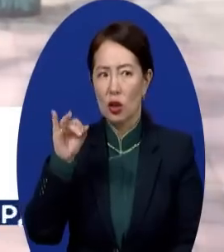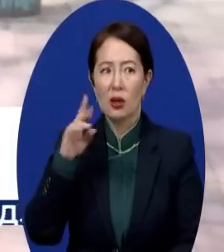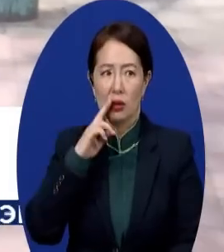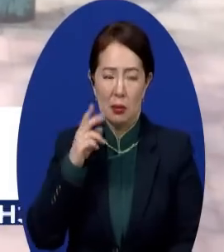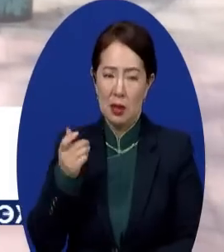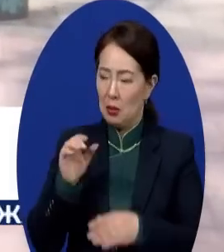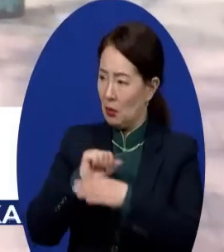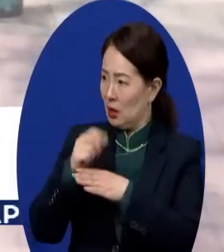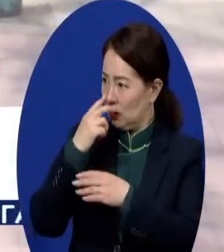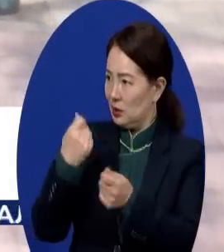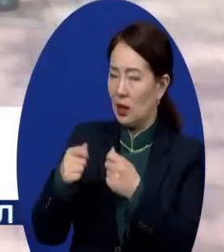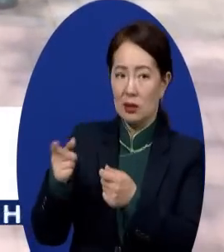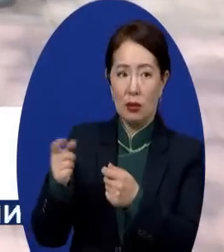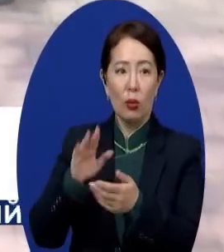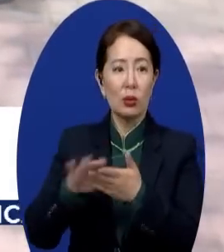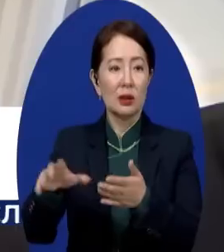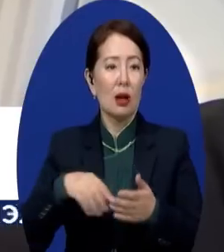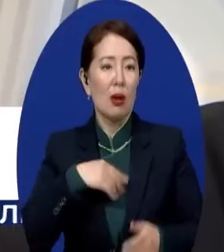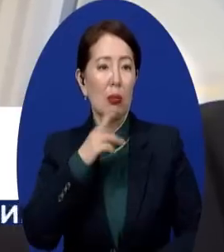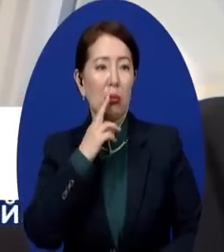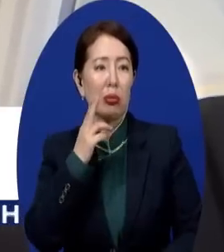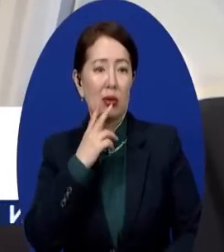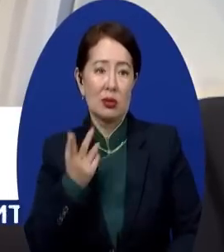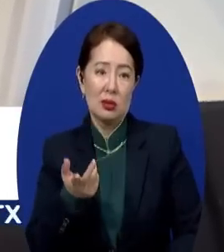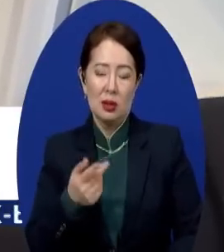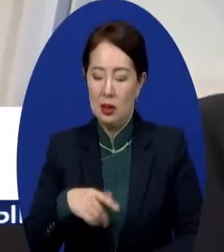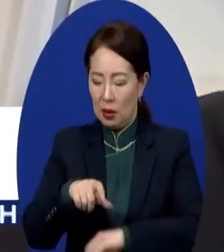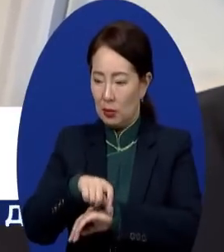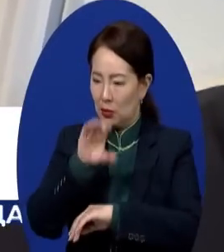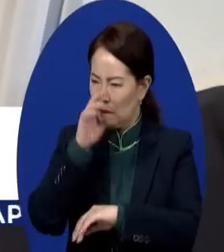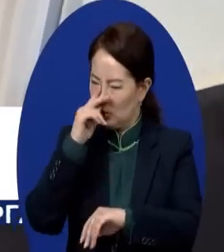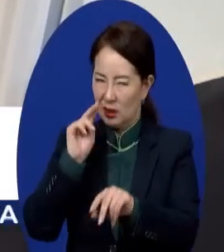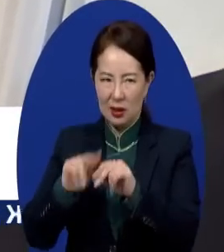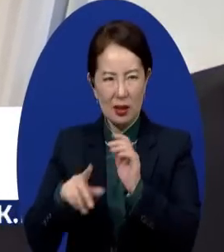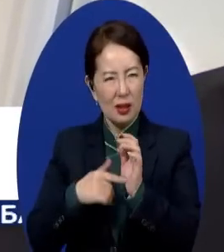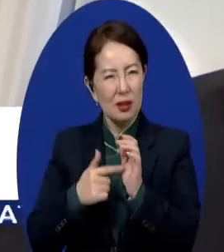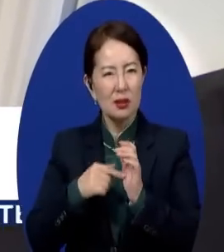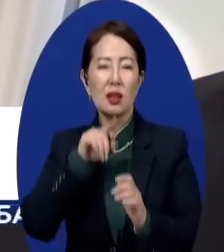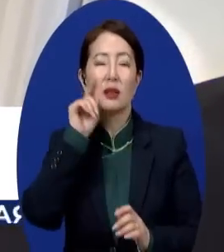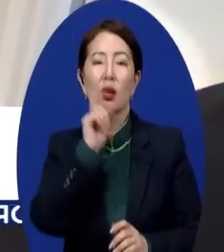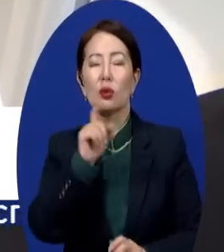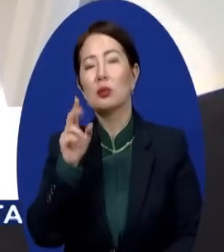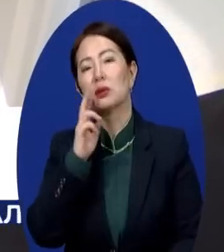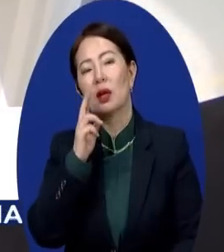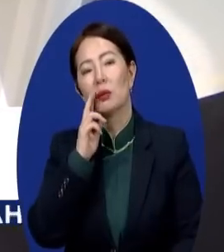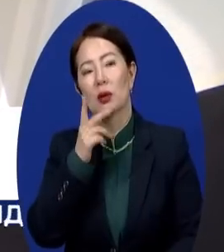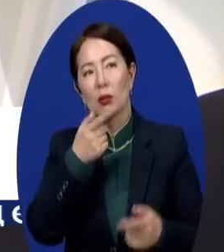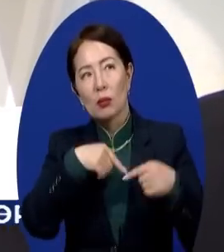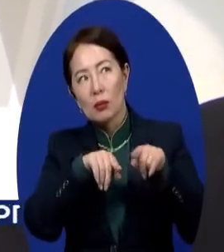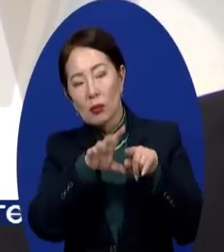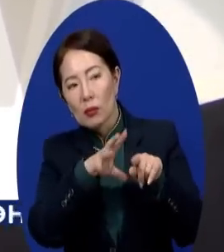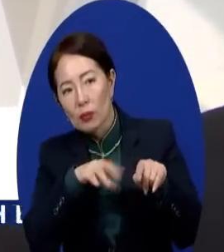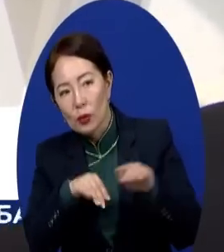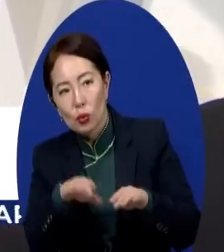зараад байгаа болохоор тэд нар ч мөнгөөр ингээд худалдаад авчиж ш. Мэргэжлийн байгууллагууд нь сая хянаасаа гэж бодож байна. Ер нь залуучуудыг татаад ирэхээр баг насны хүүхдүүд